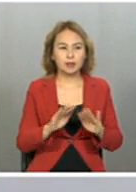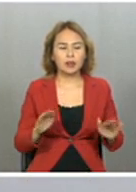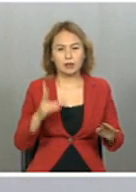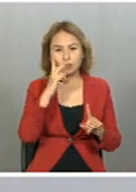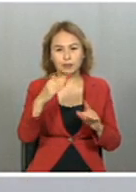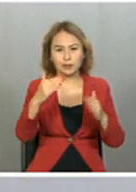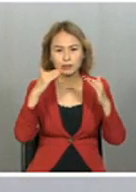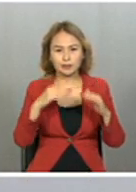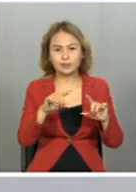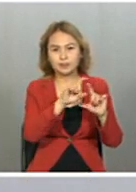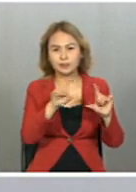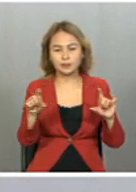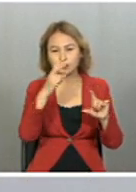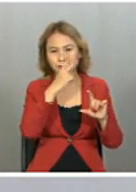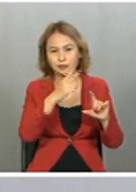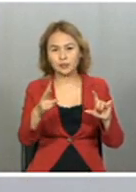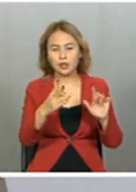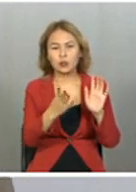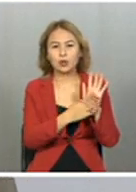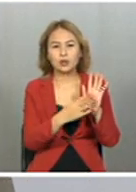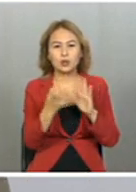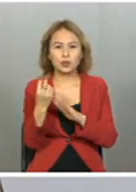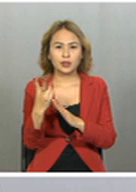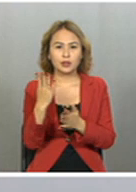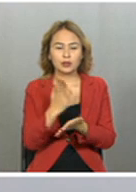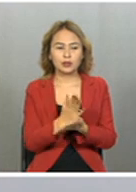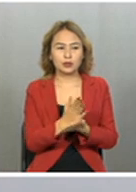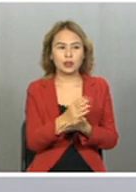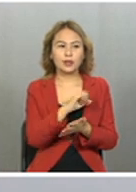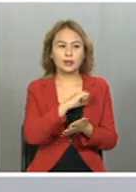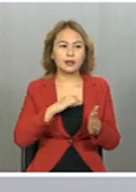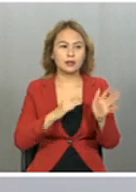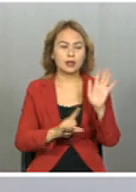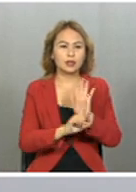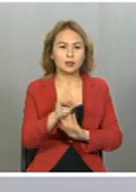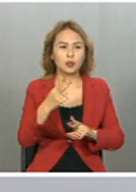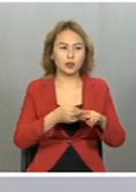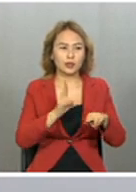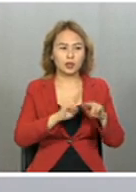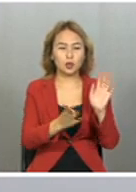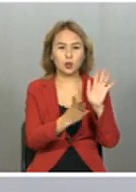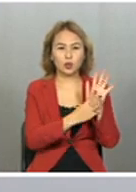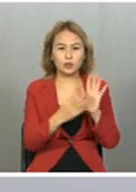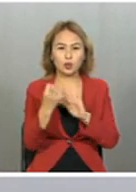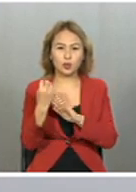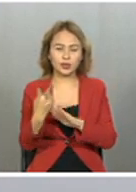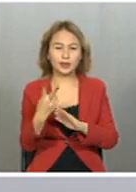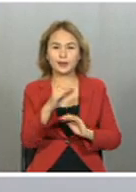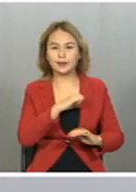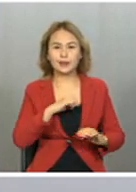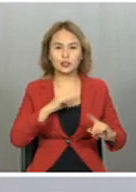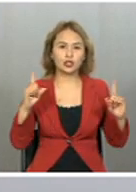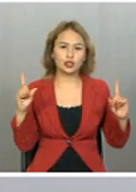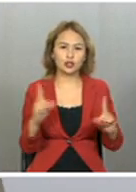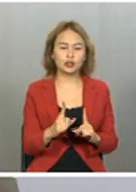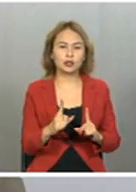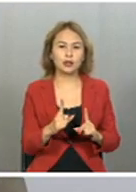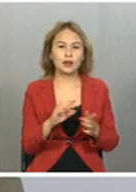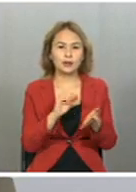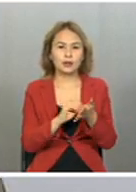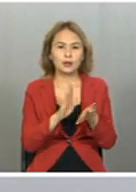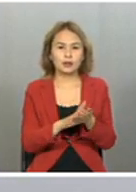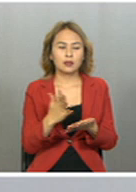назар аударамыз. Бізде 9 пен 12 тұр. Алдымен осы 9 пен 12-нің ең кіші ортақ еселігін